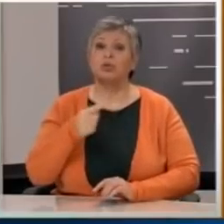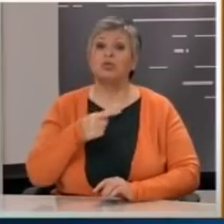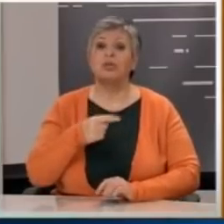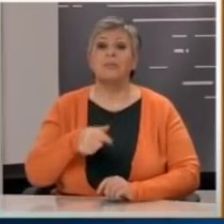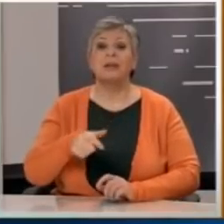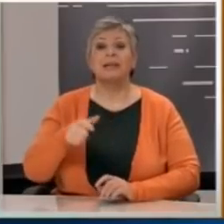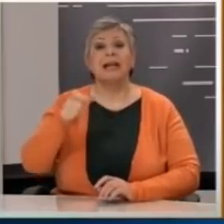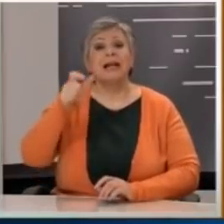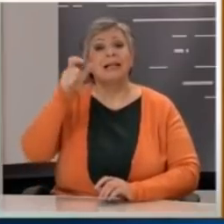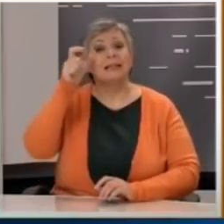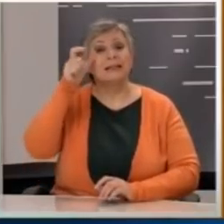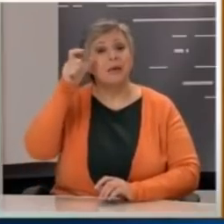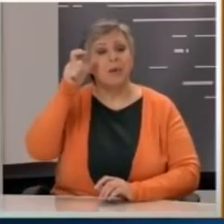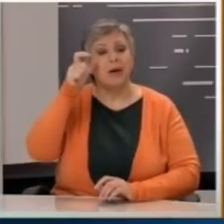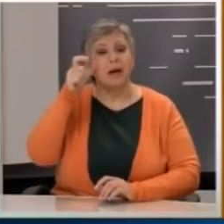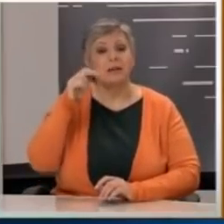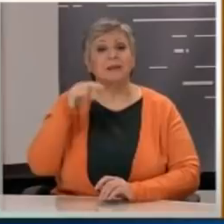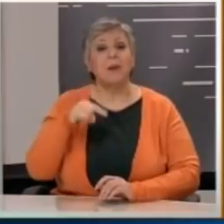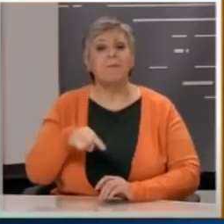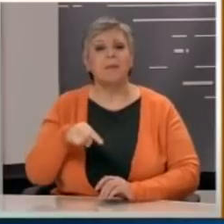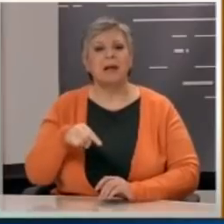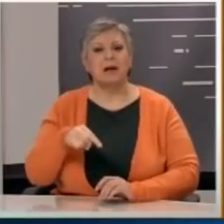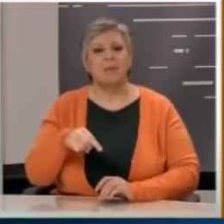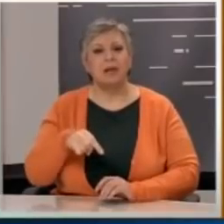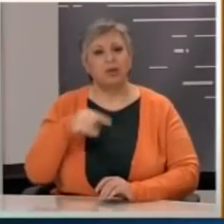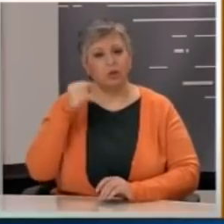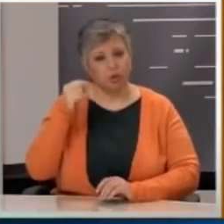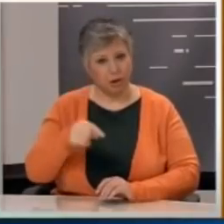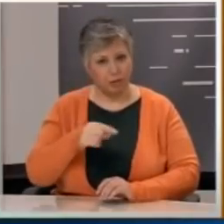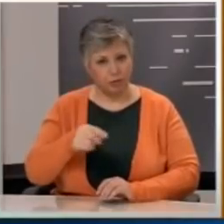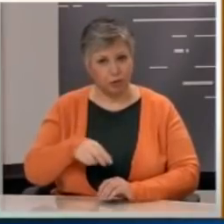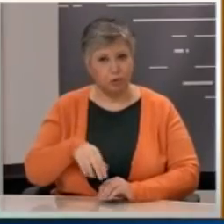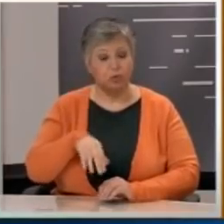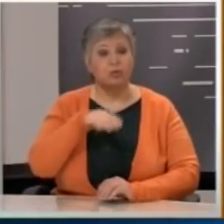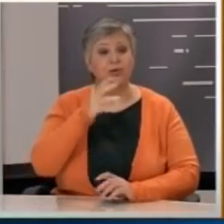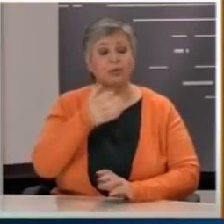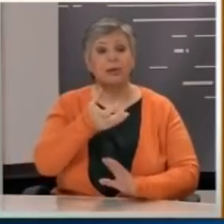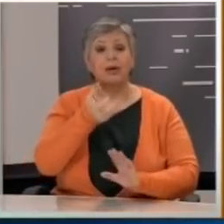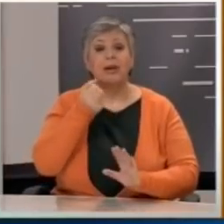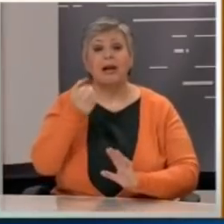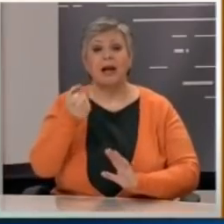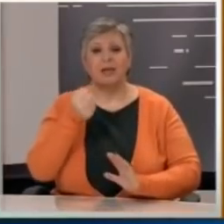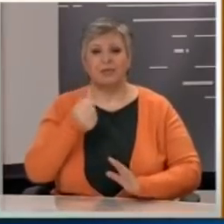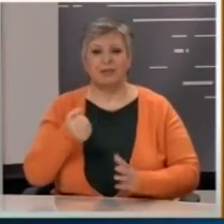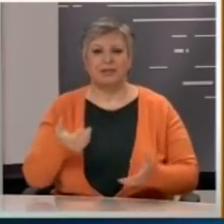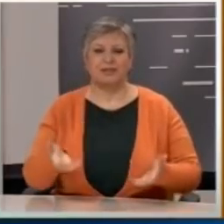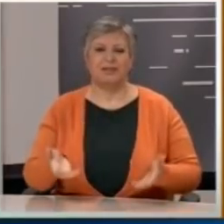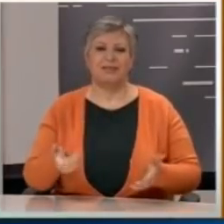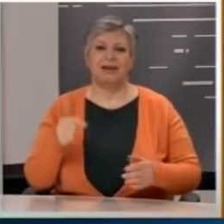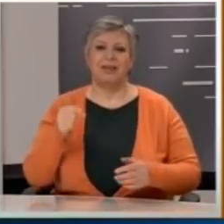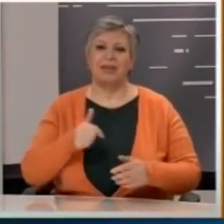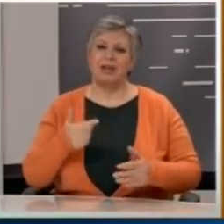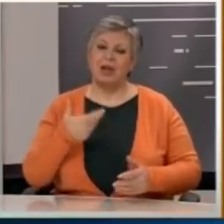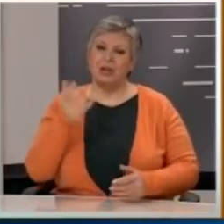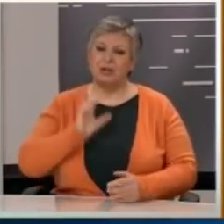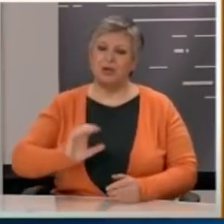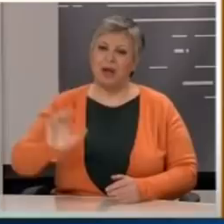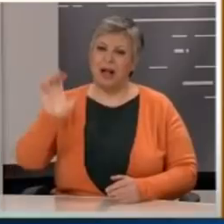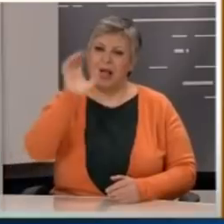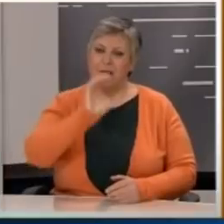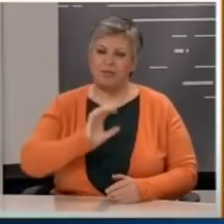τους βγάλει από το κάδρο. Όχι γιατί ήθελα να τους αθωώσω εγώ. Αλλά γιατί τώρα να κυκλοφορούμε στην